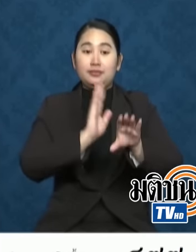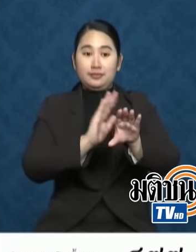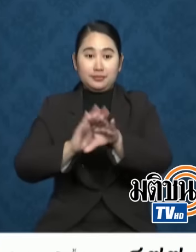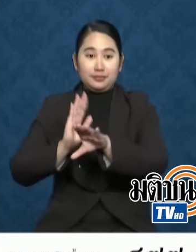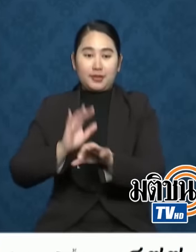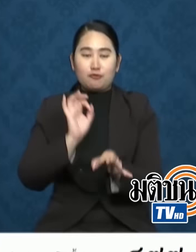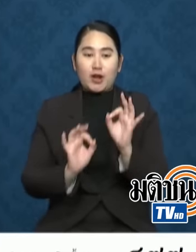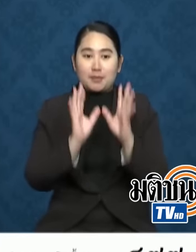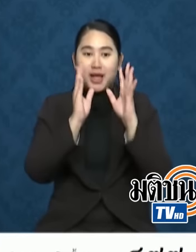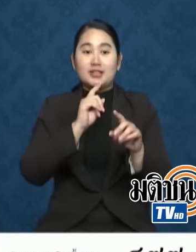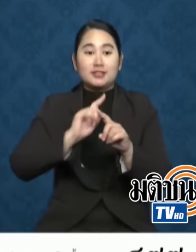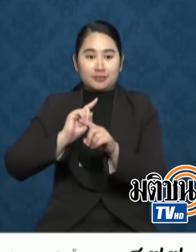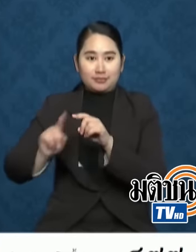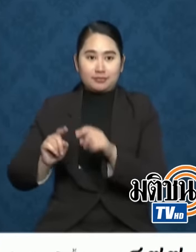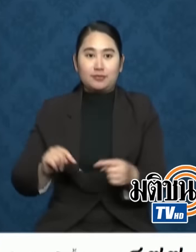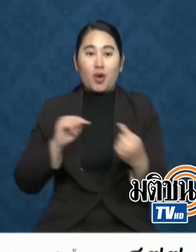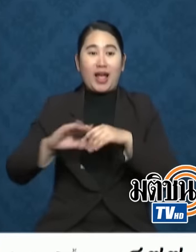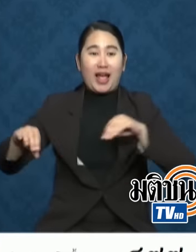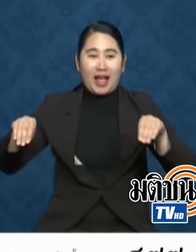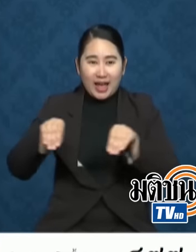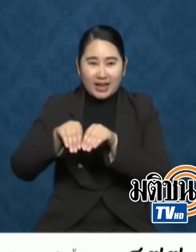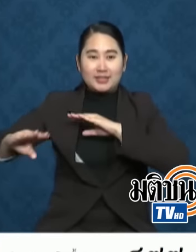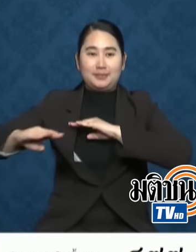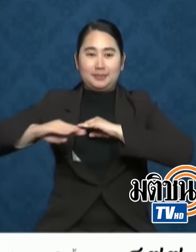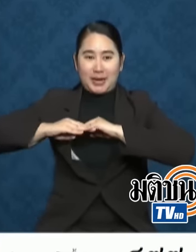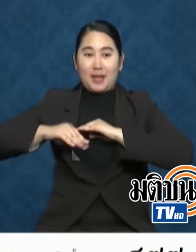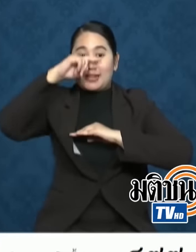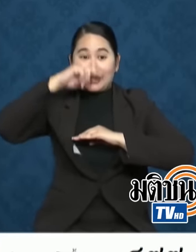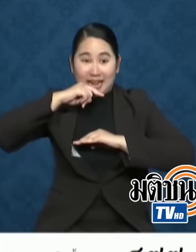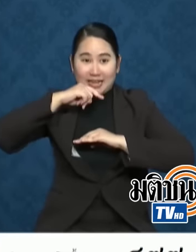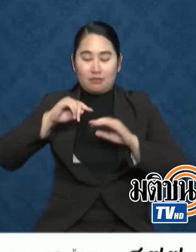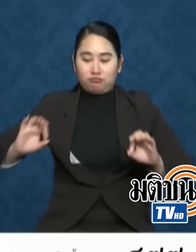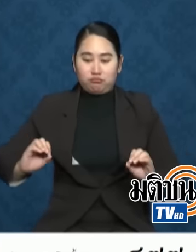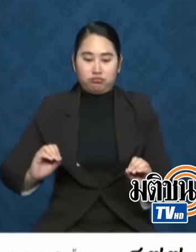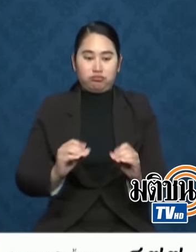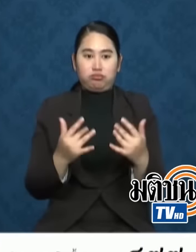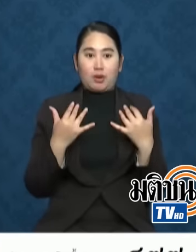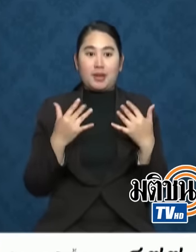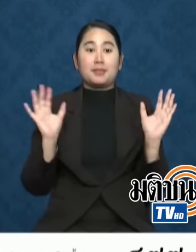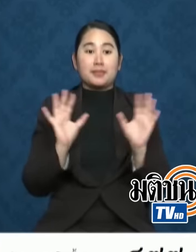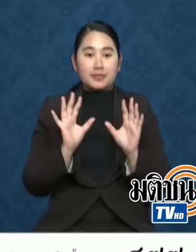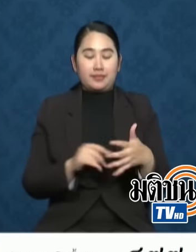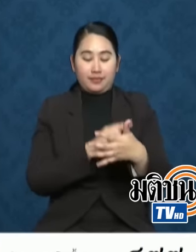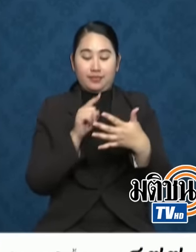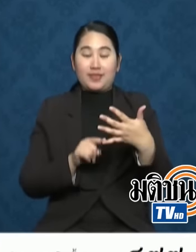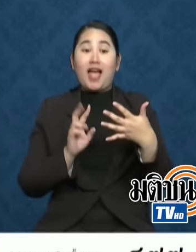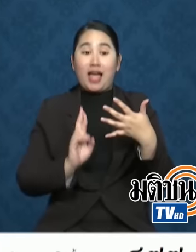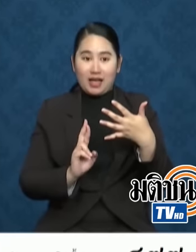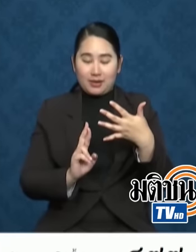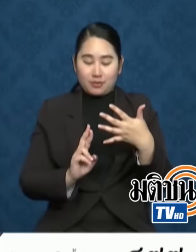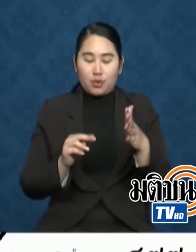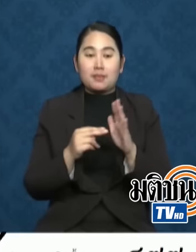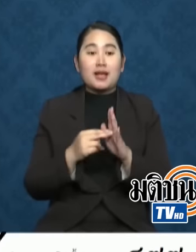ของไฟป่าโดยเฉพาะในแนวเขตฝ่าที่มันติดกับประเทศไทยเพื่อป้องกันไม่ให้มันลุกลามมายังประเทศเราและตัว R ก็คือ response ก็